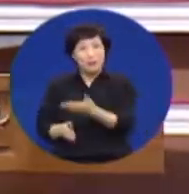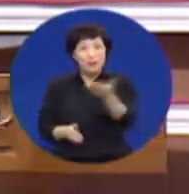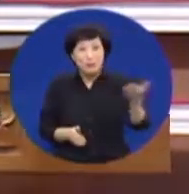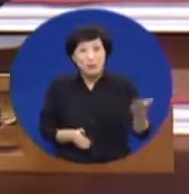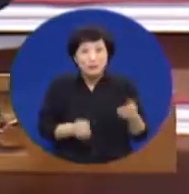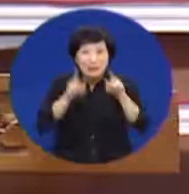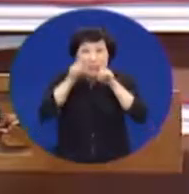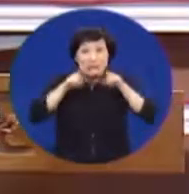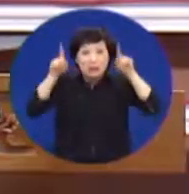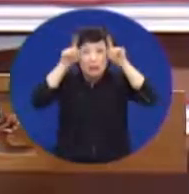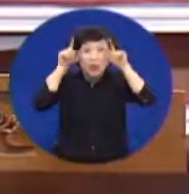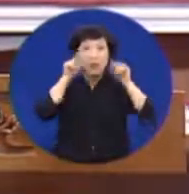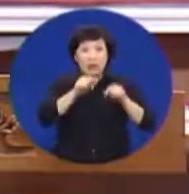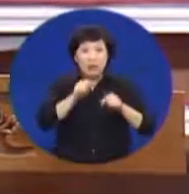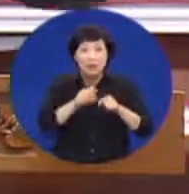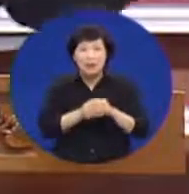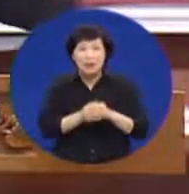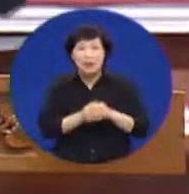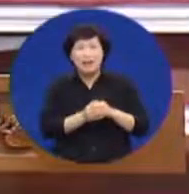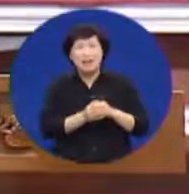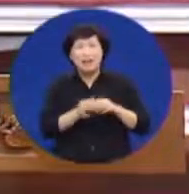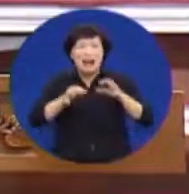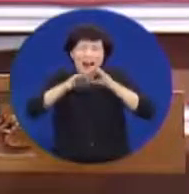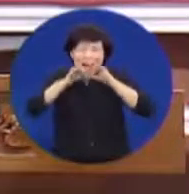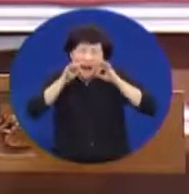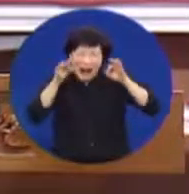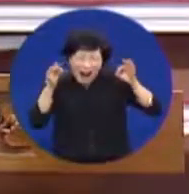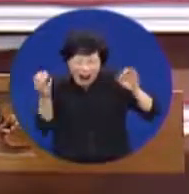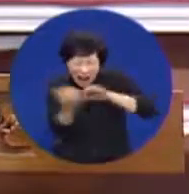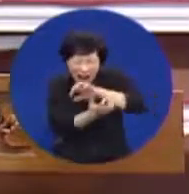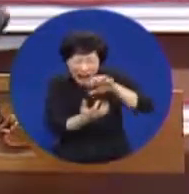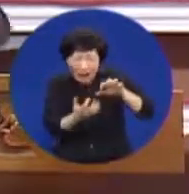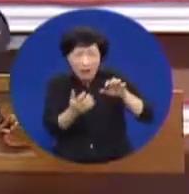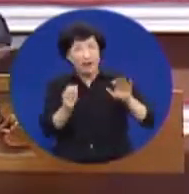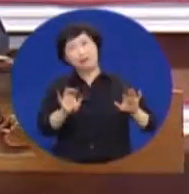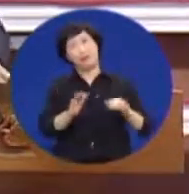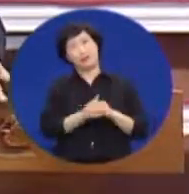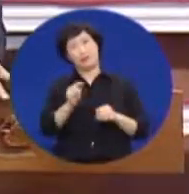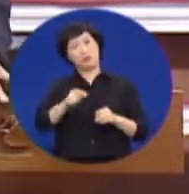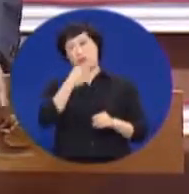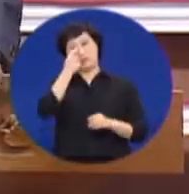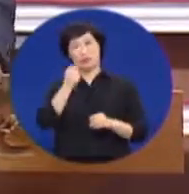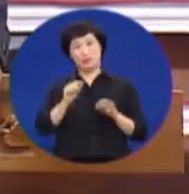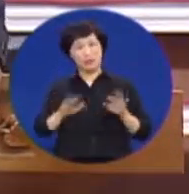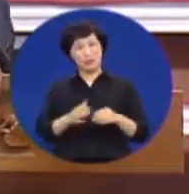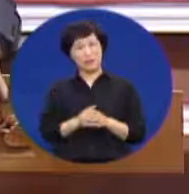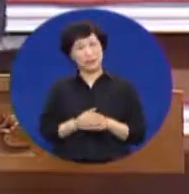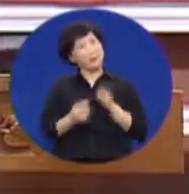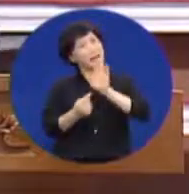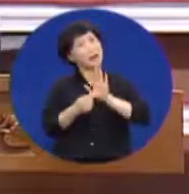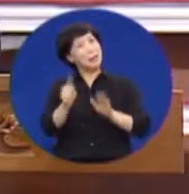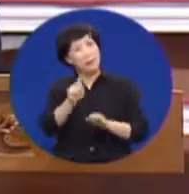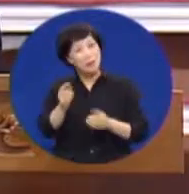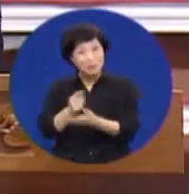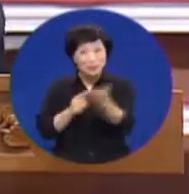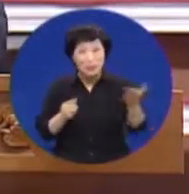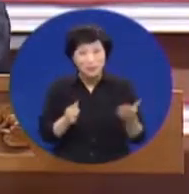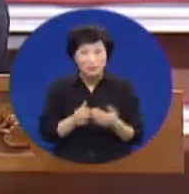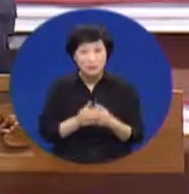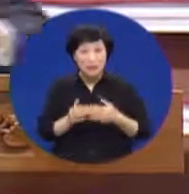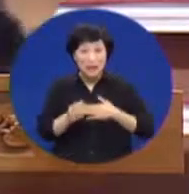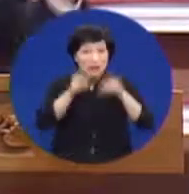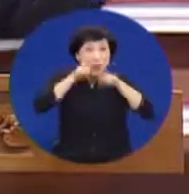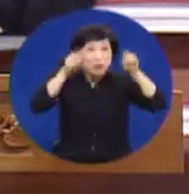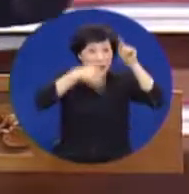지옥이란 말은 아비 귀한, 이 정도로 통하지 않아. 한번 당사자가 들어가